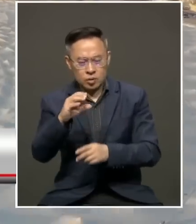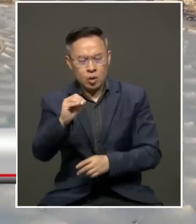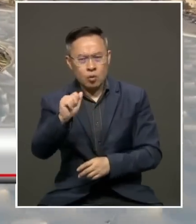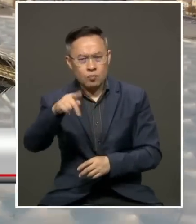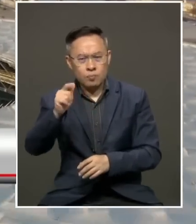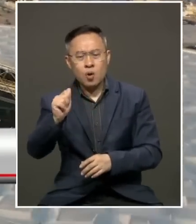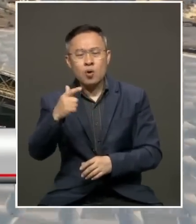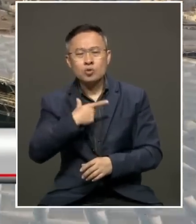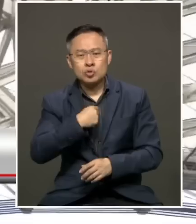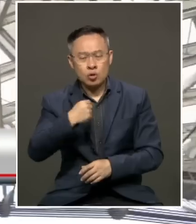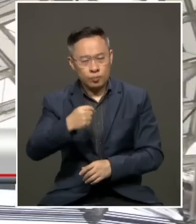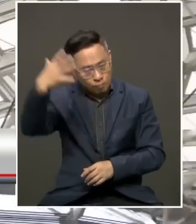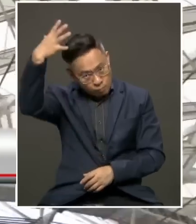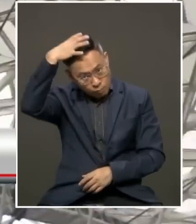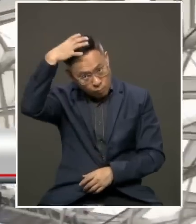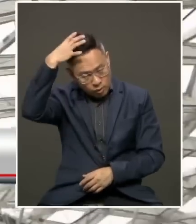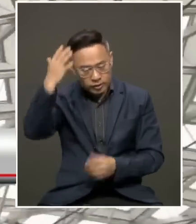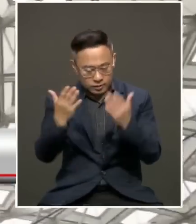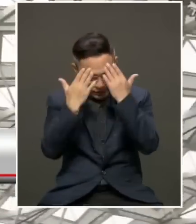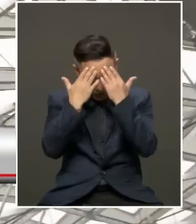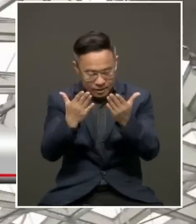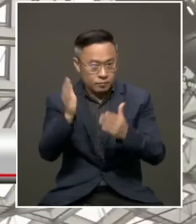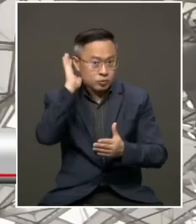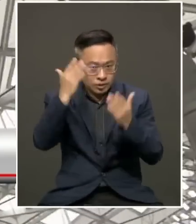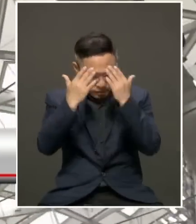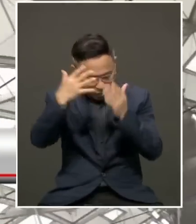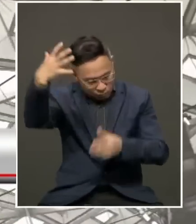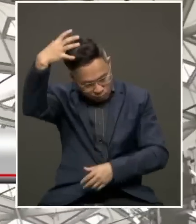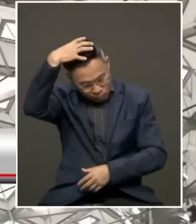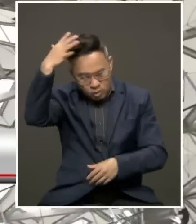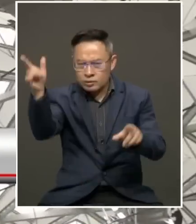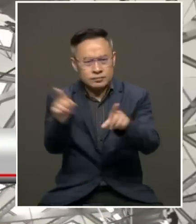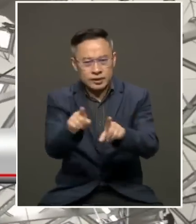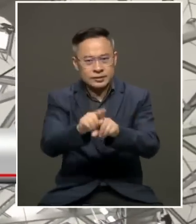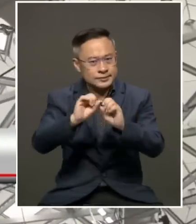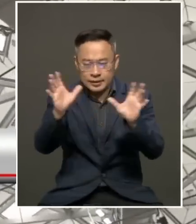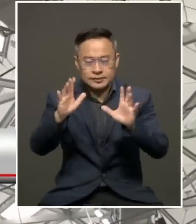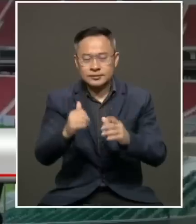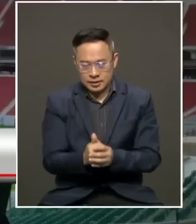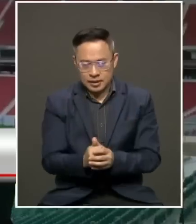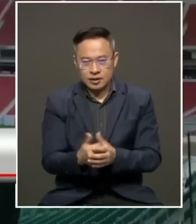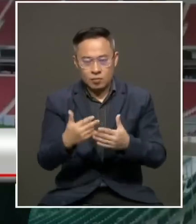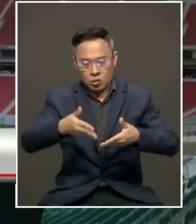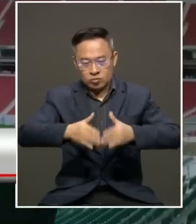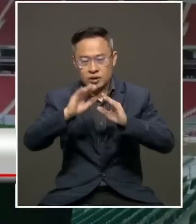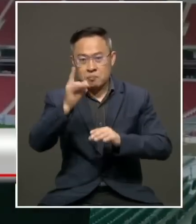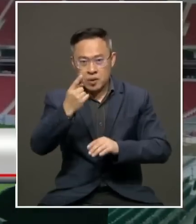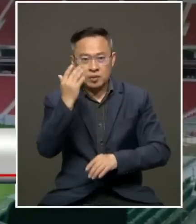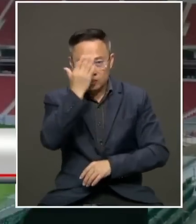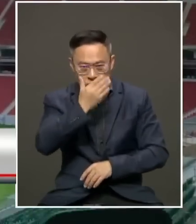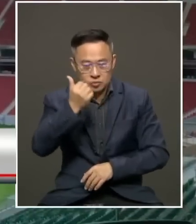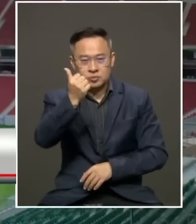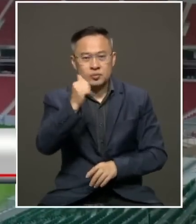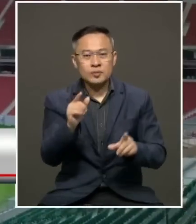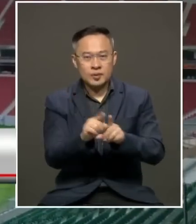อันนี้ค่อนข้างชัดเจนนะใช่ๆอันนี้เหมือนเลยเหมือนหมวกมากๆจริงๆแล้วก็พอสร้างขึ้นใหม่ด้วยไงก็